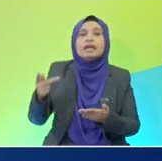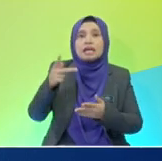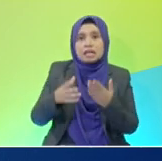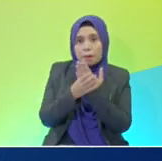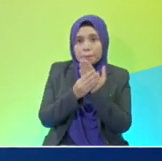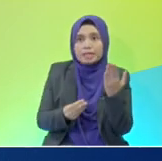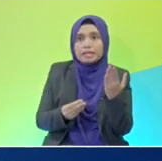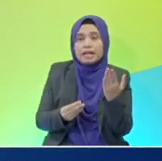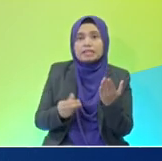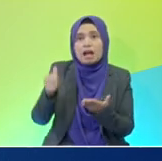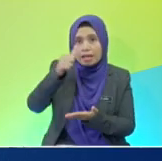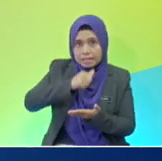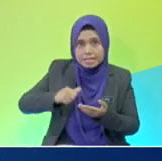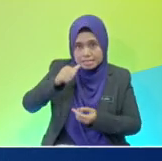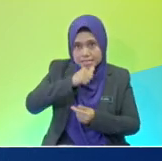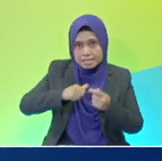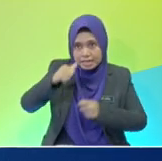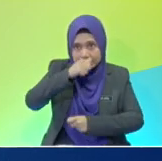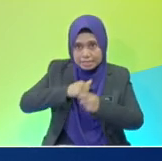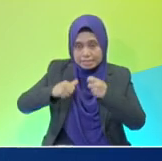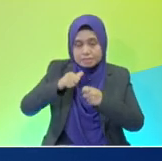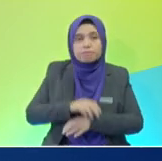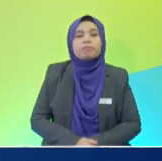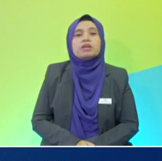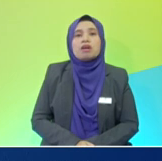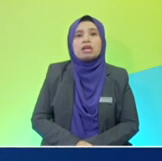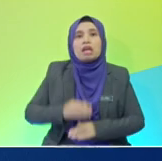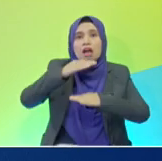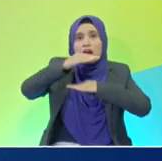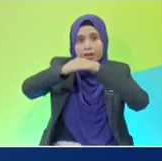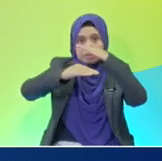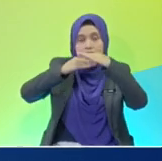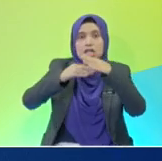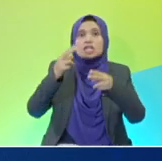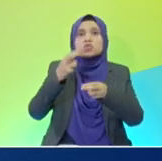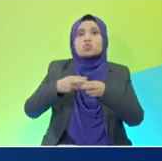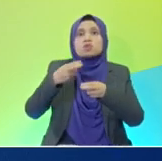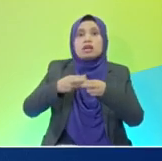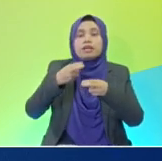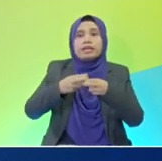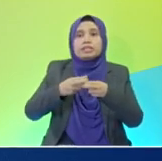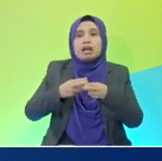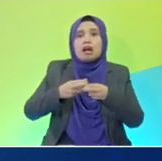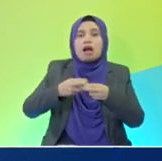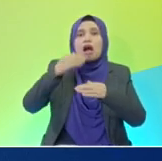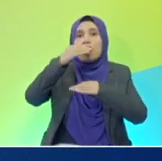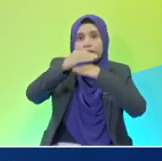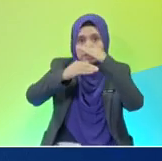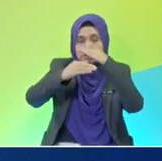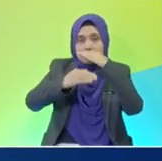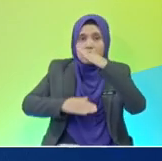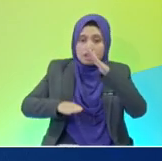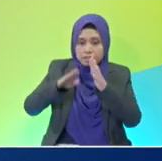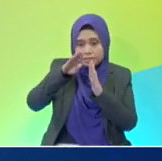oke oke untuk Aras kesukaran ada tiga Aras yaitu Aras rendah sederhana dan juga